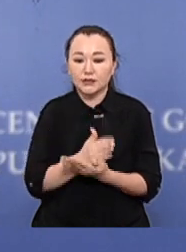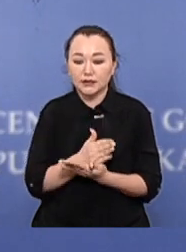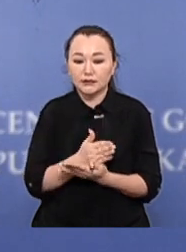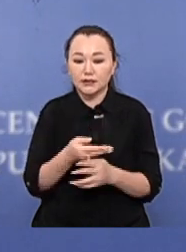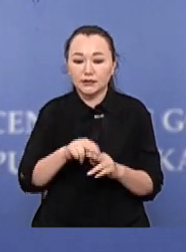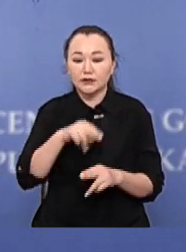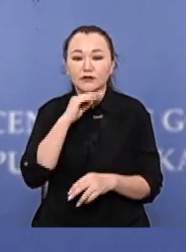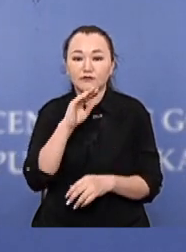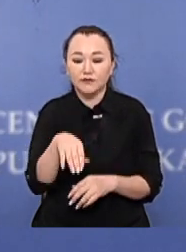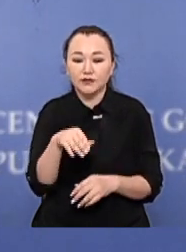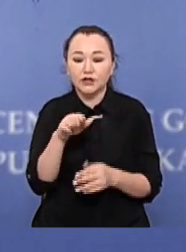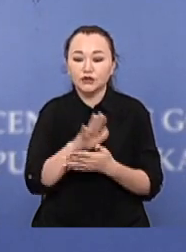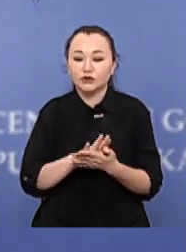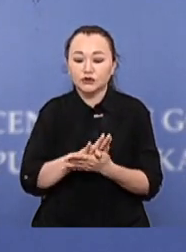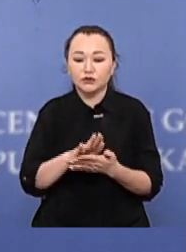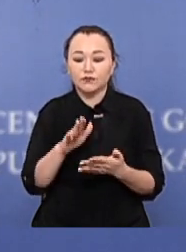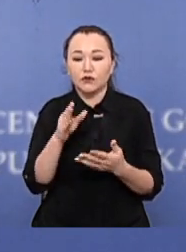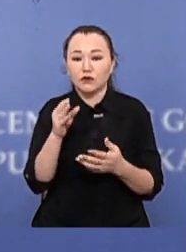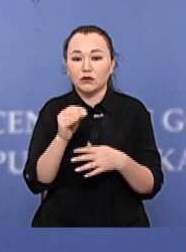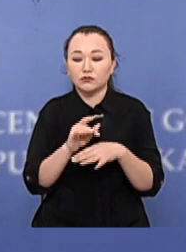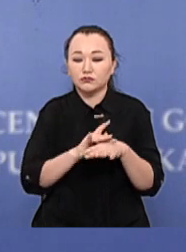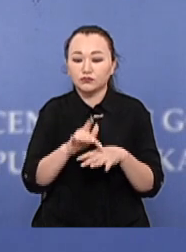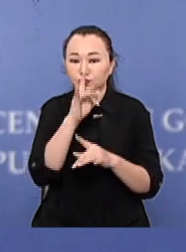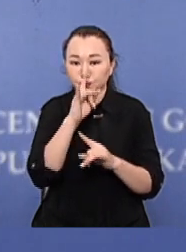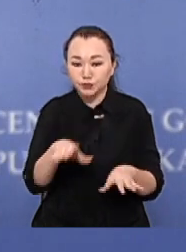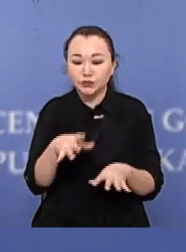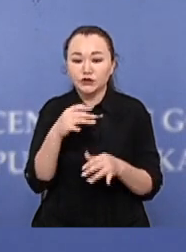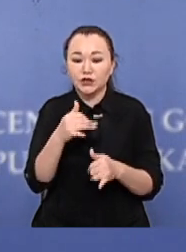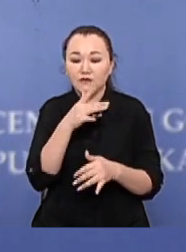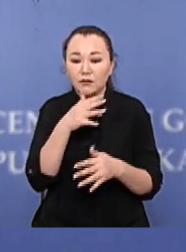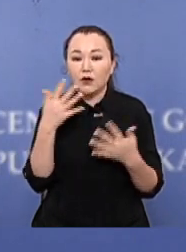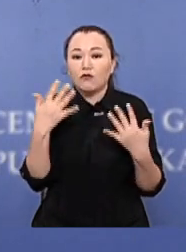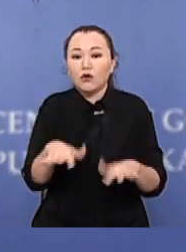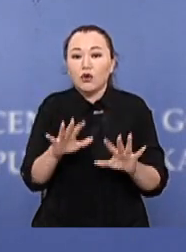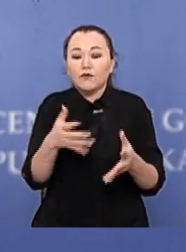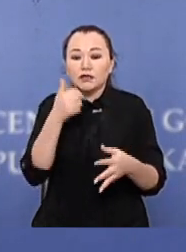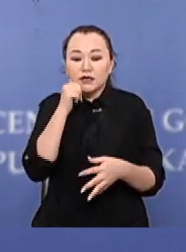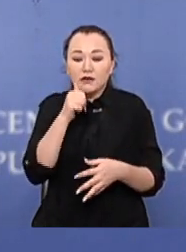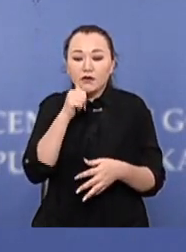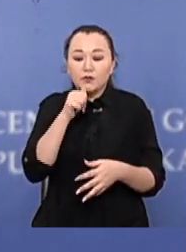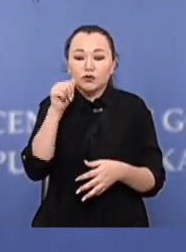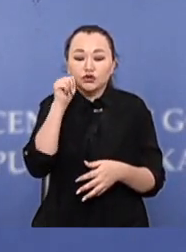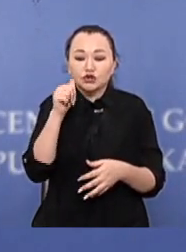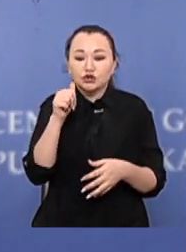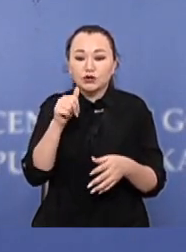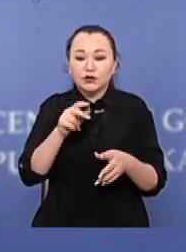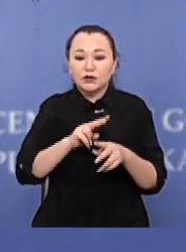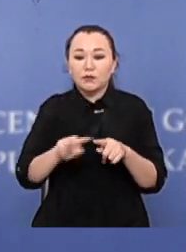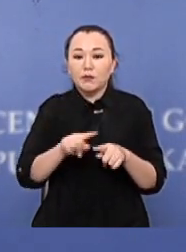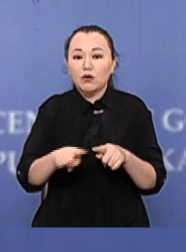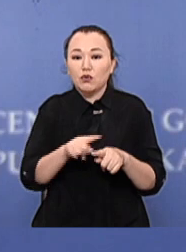Ол жетеді, ешқандай қабысты жағдай жоқ. Біраз қазір уақытты жіберіп алсақ, ертең былтырғыда ана